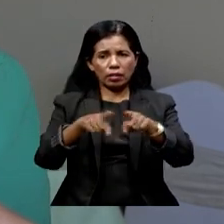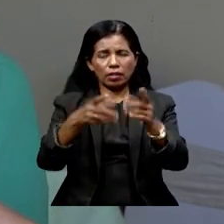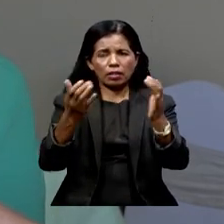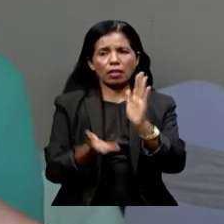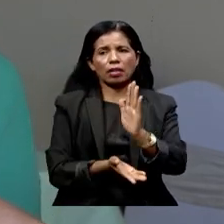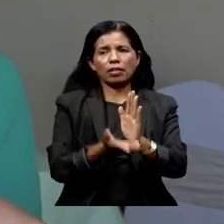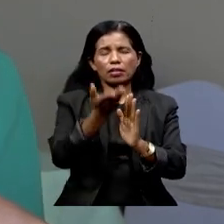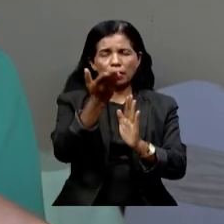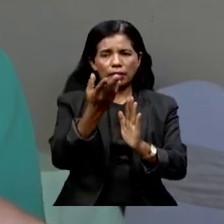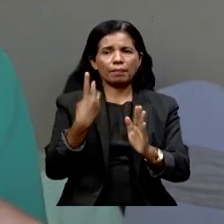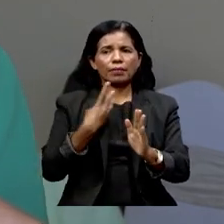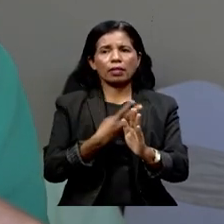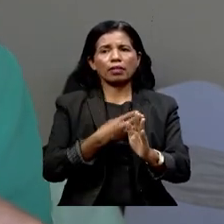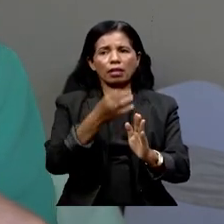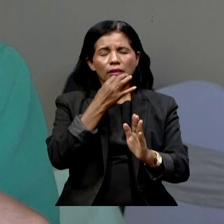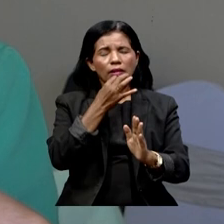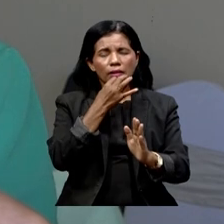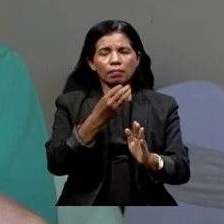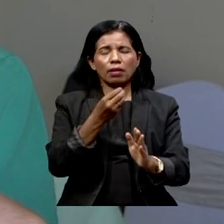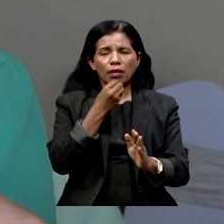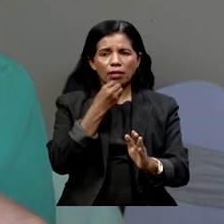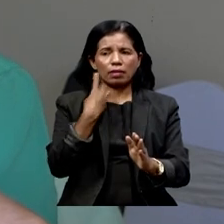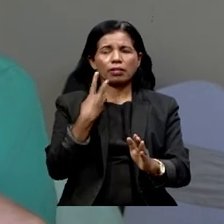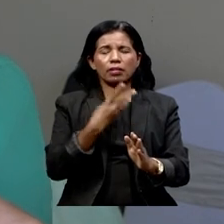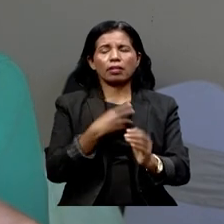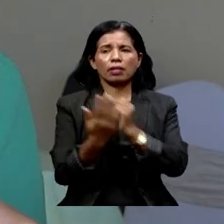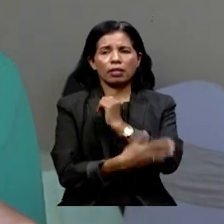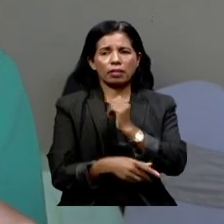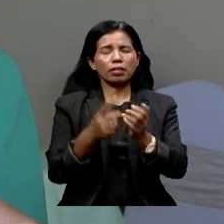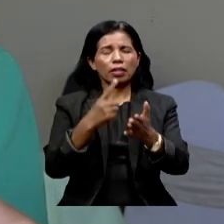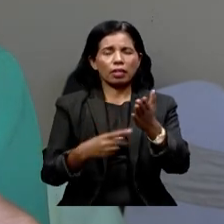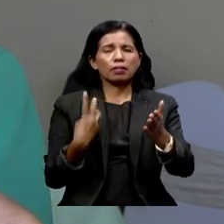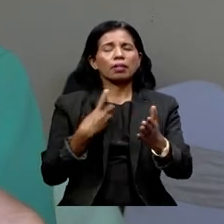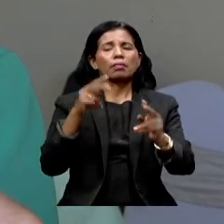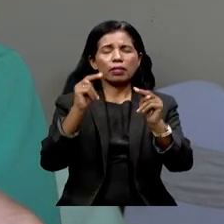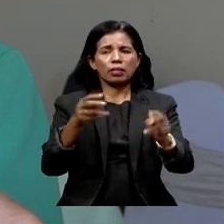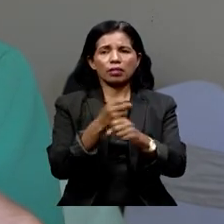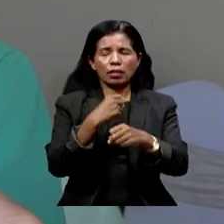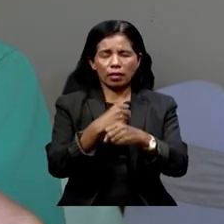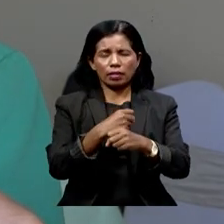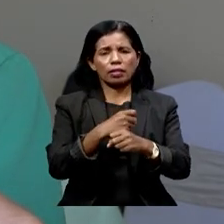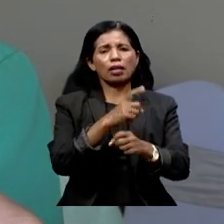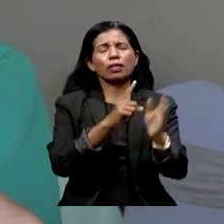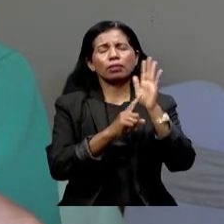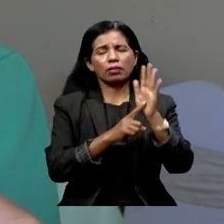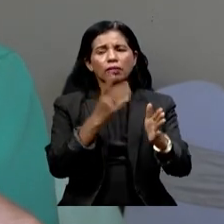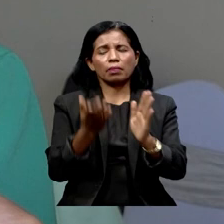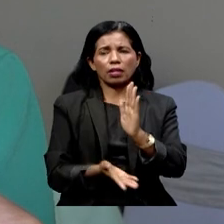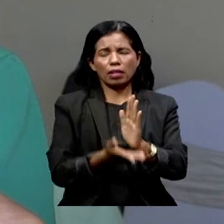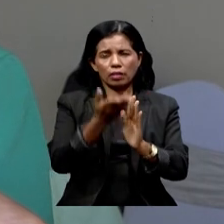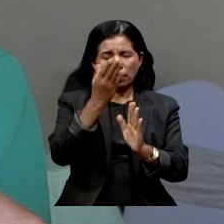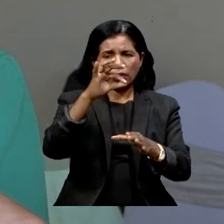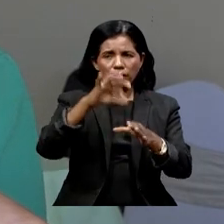hasai perusahaan itu ihang bahang na tomba itu nene rai saya ramai tak persis halo indikator saya ramai tak persis hasai